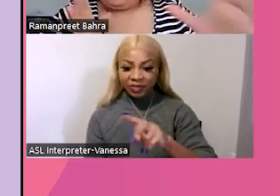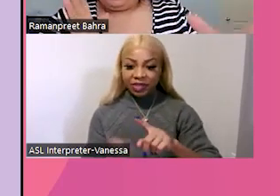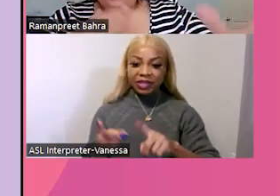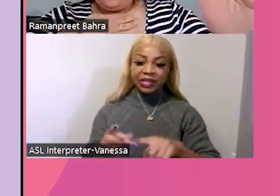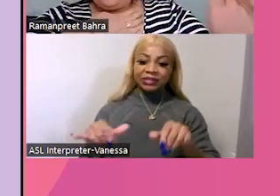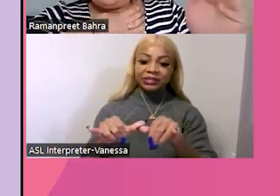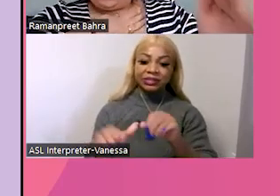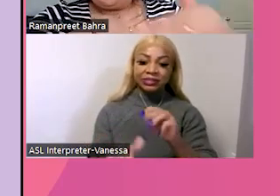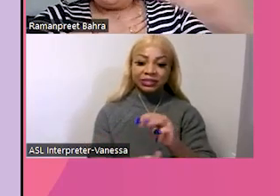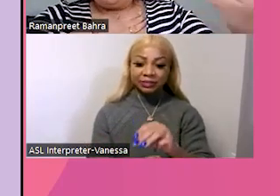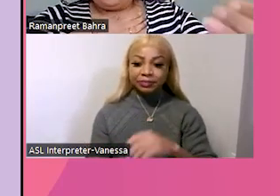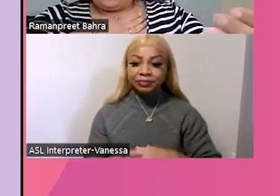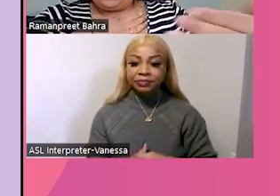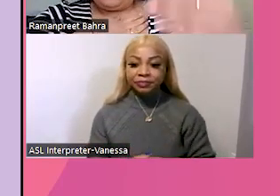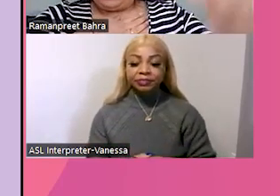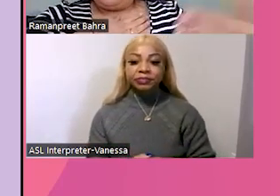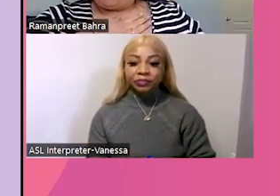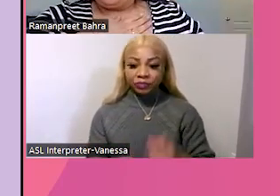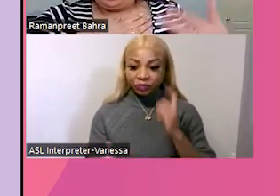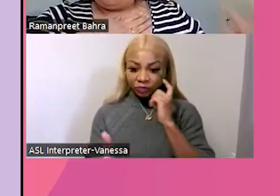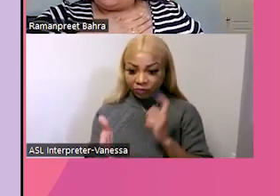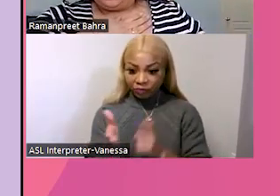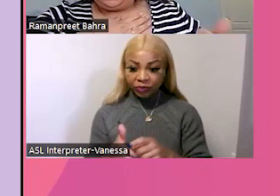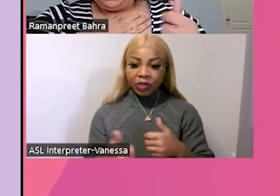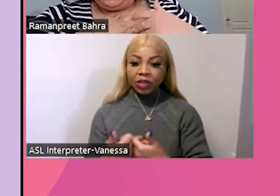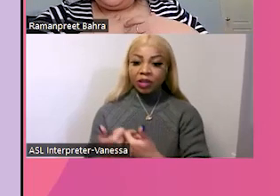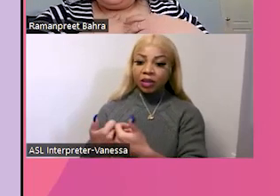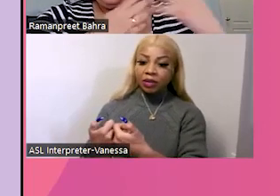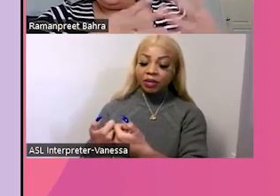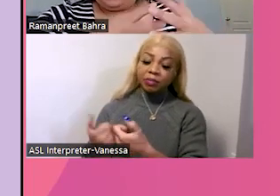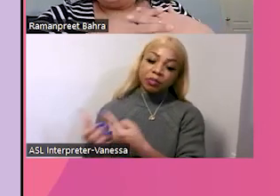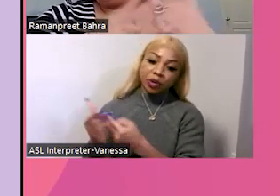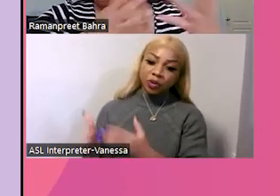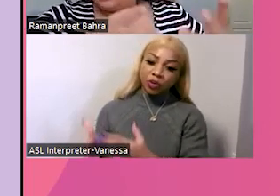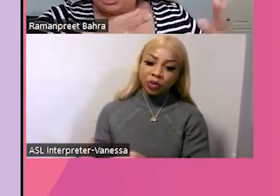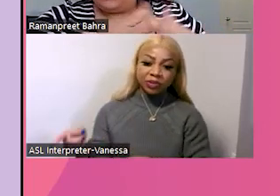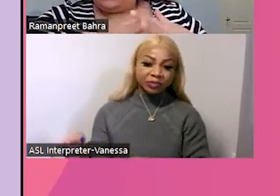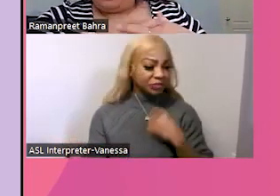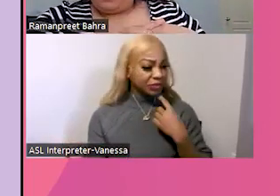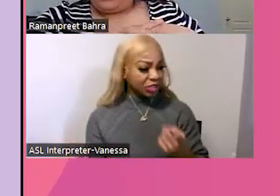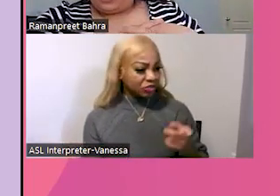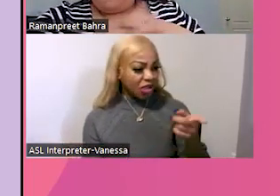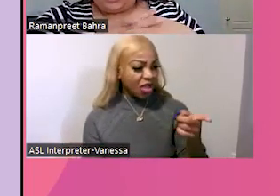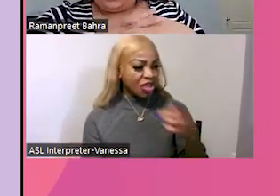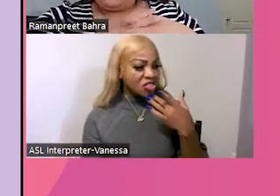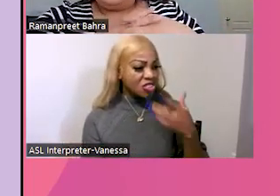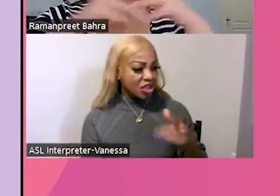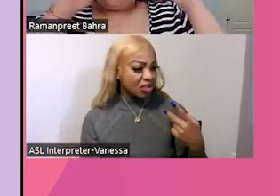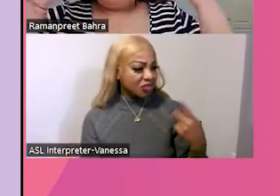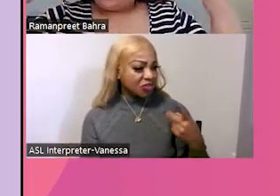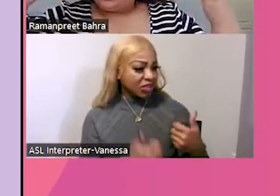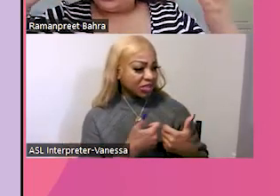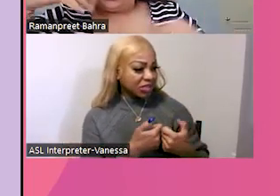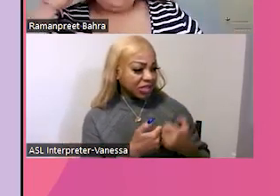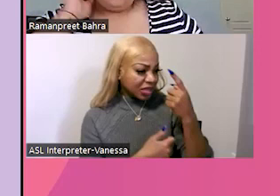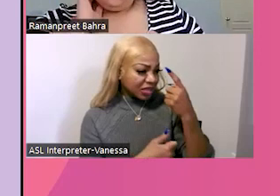son expérience, donc, la discrimination est très révélatrice. Alors, Riley, le partenaire de Sally, lui dit à